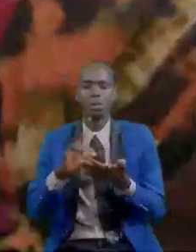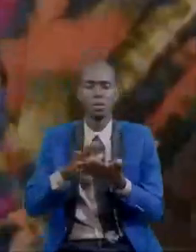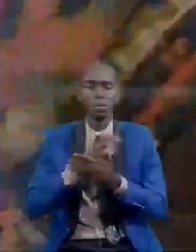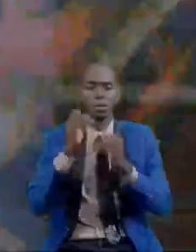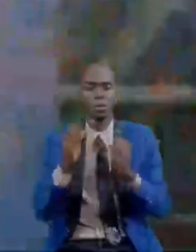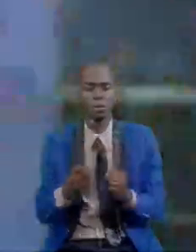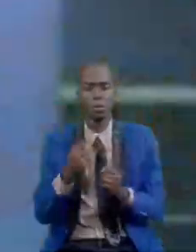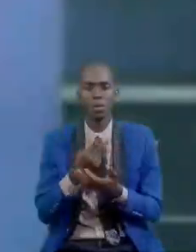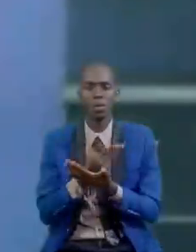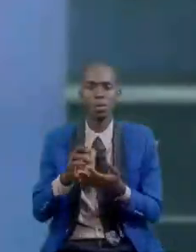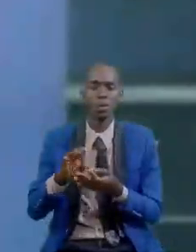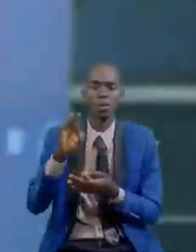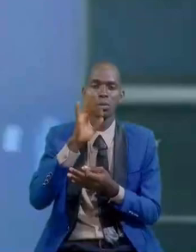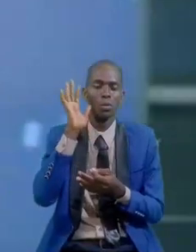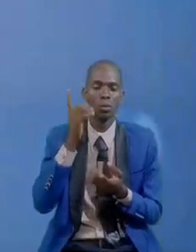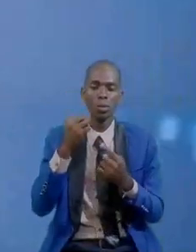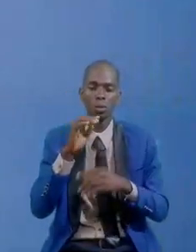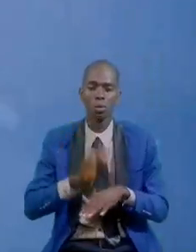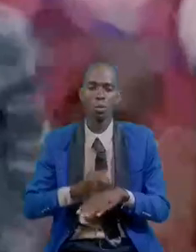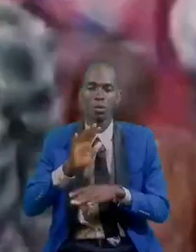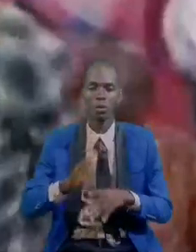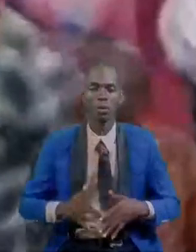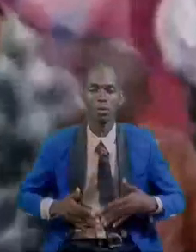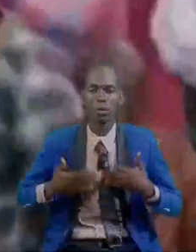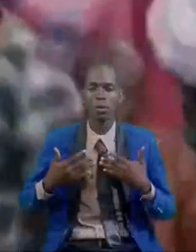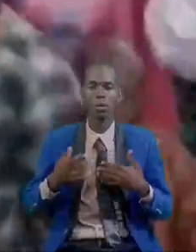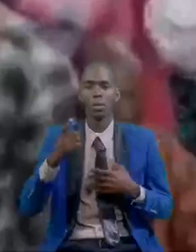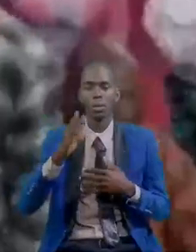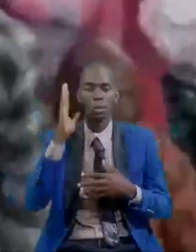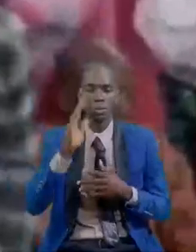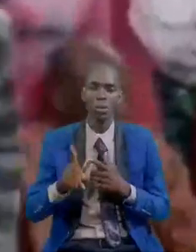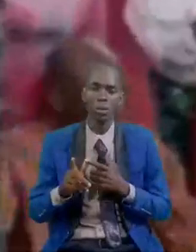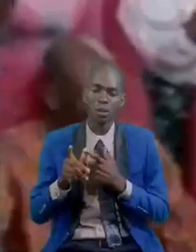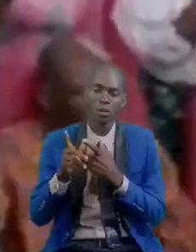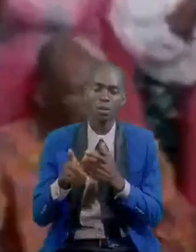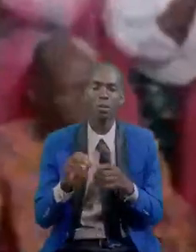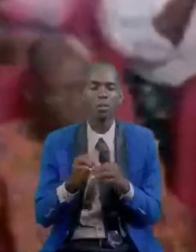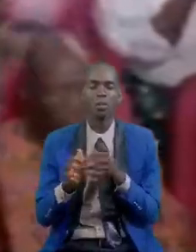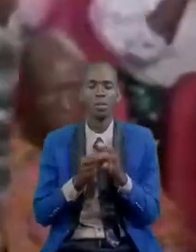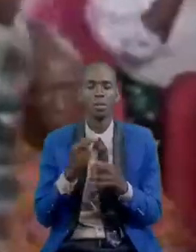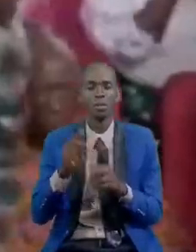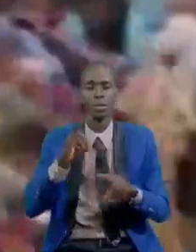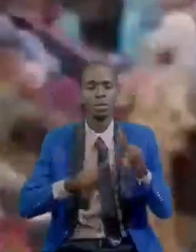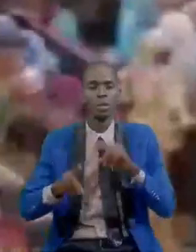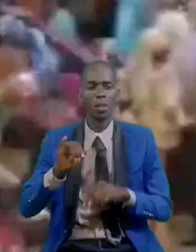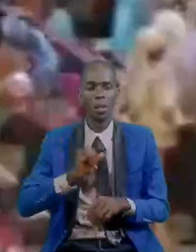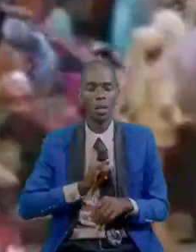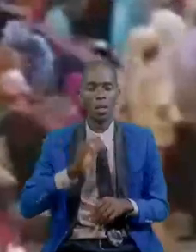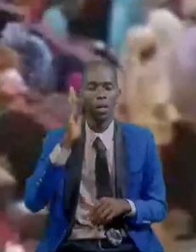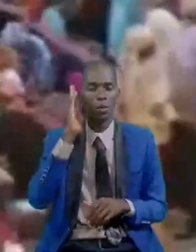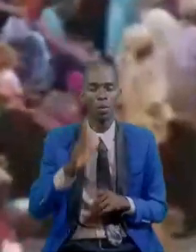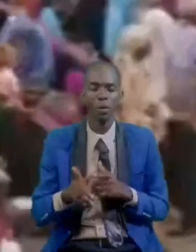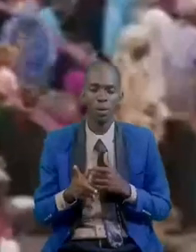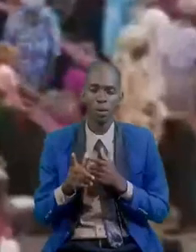surnaturelle. Le Saint-Esprit prendra contrôle de ta vie. Tu vas courir. Je vais courir.